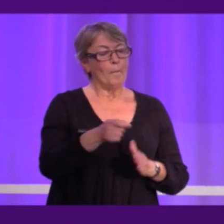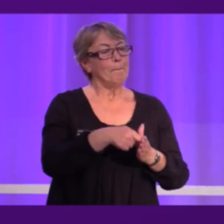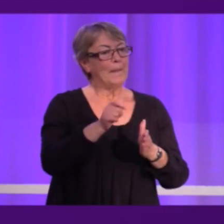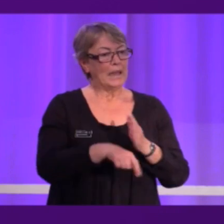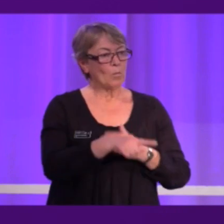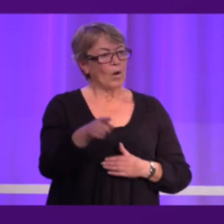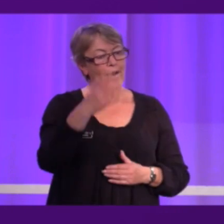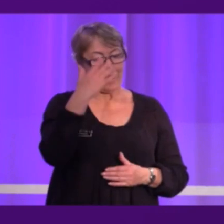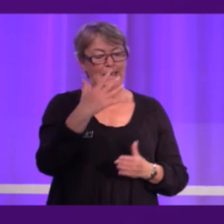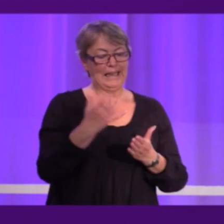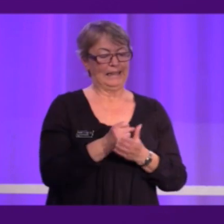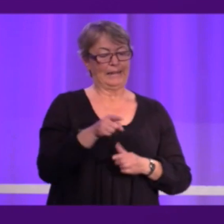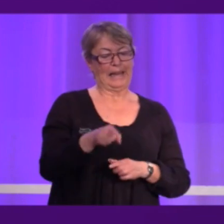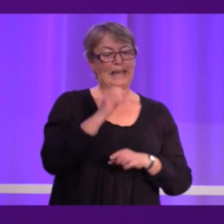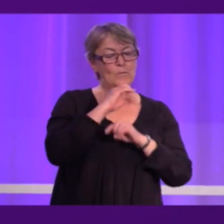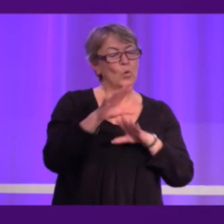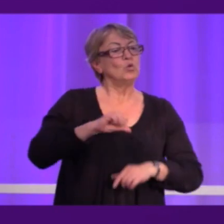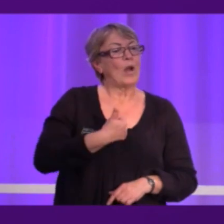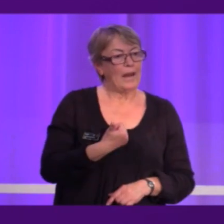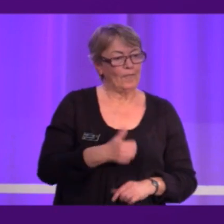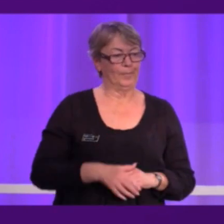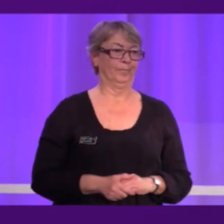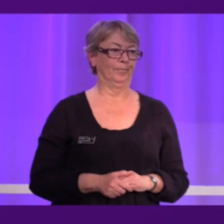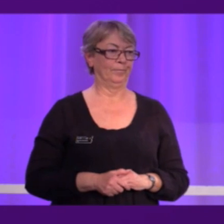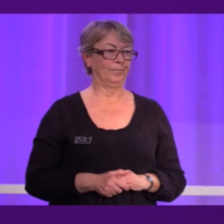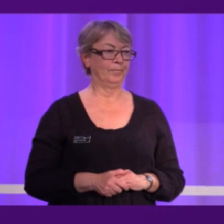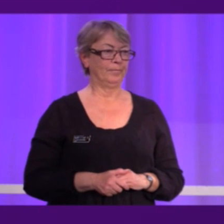medborgarna då kan hitta den här informationen själv.